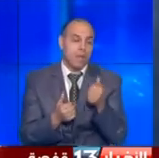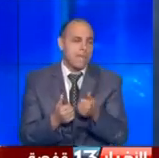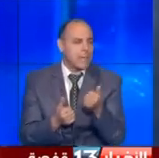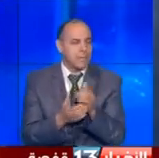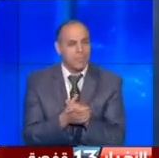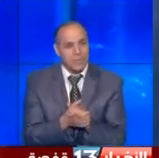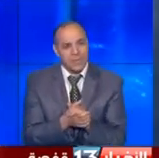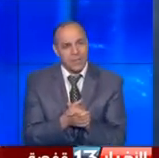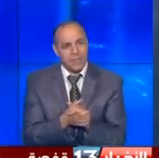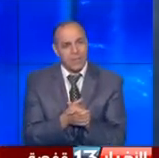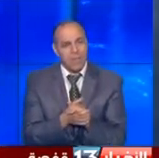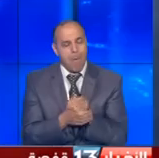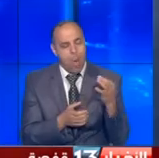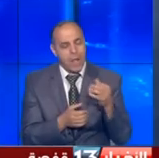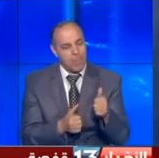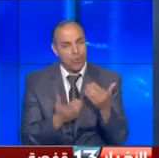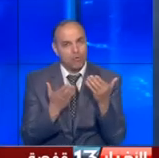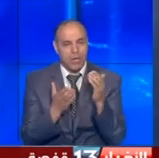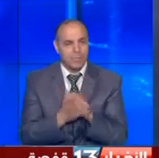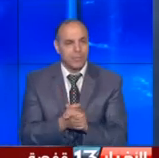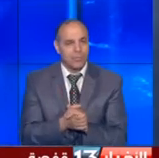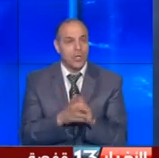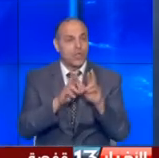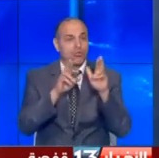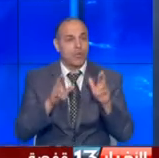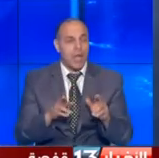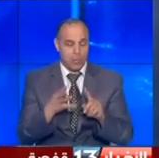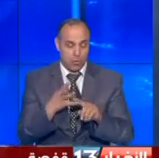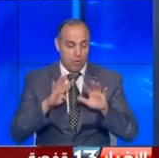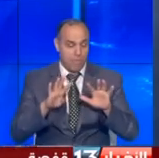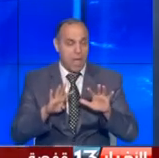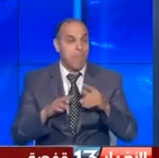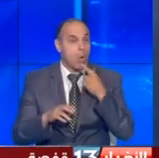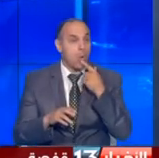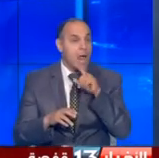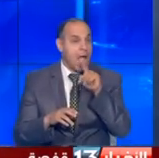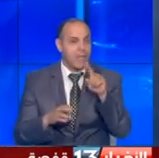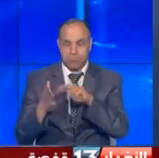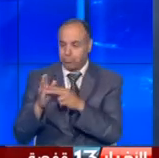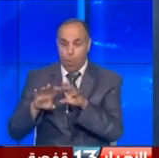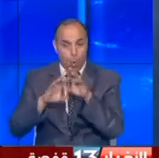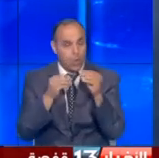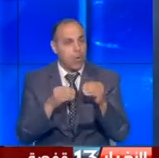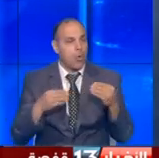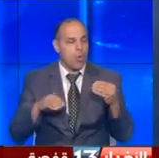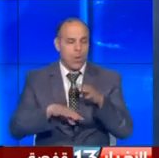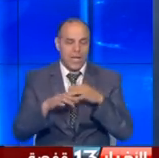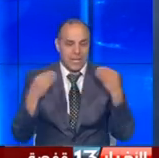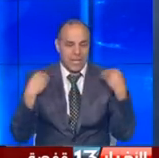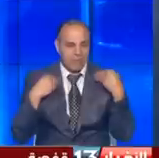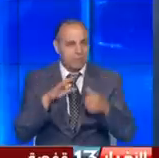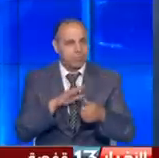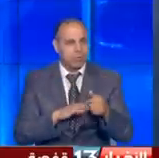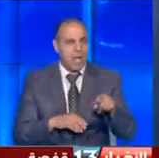معناها في يجيبونا معادله باهيه ان شاء الله. شهاده وختم التعليم الاساسي العام والتقني بولايه قفصة ترشح